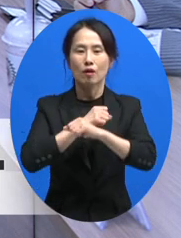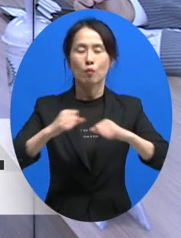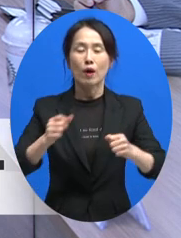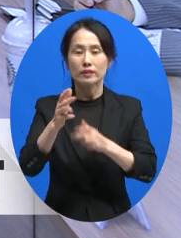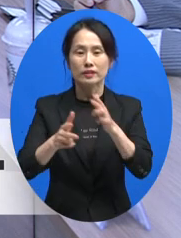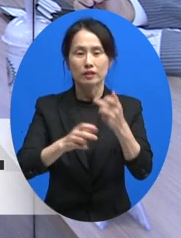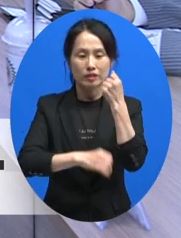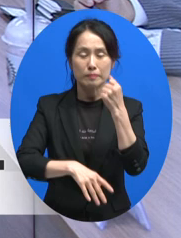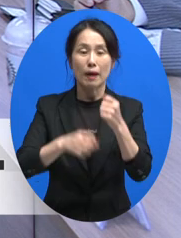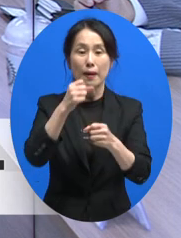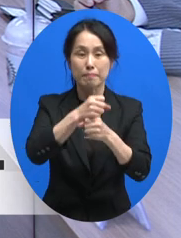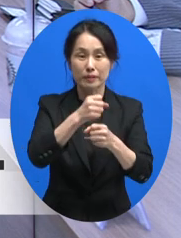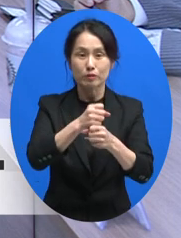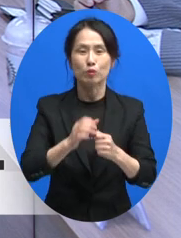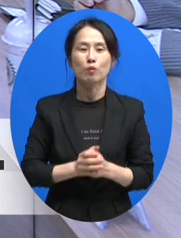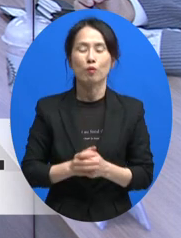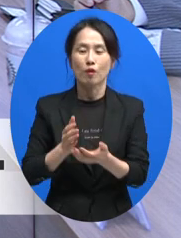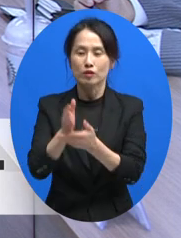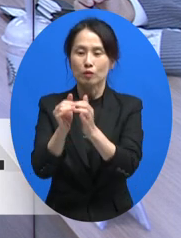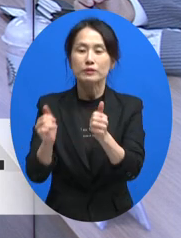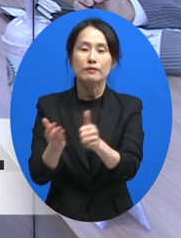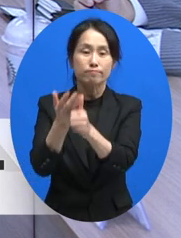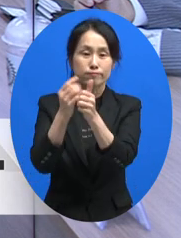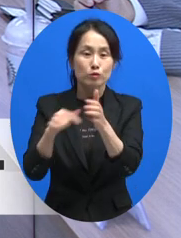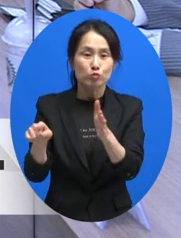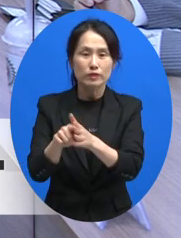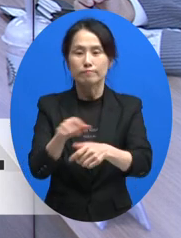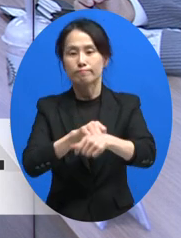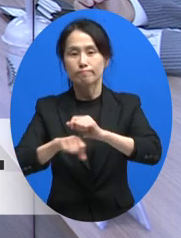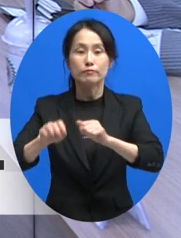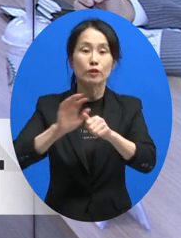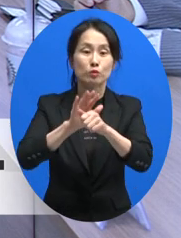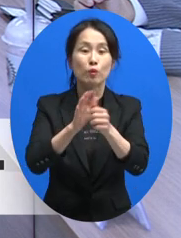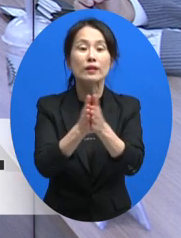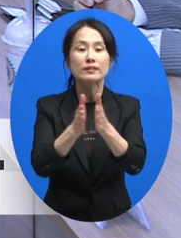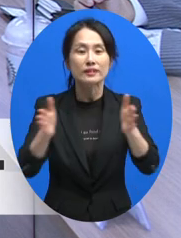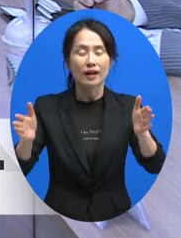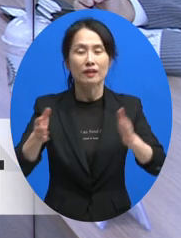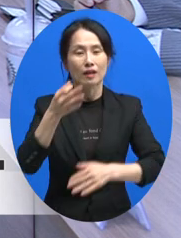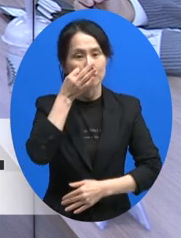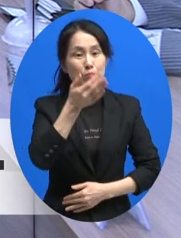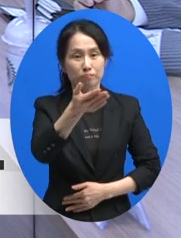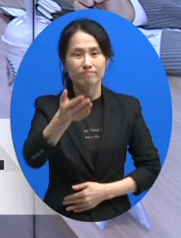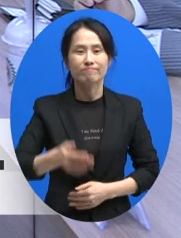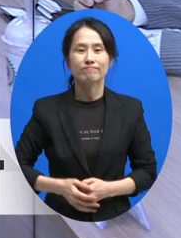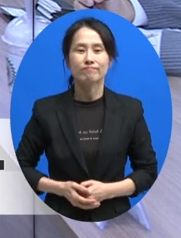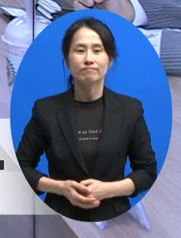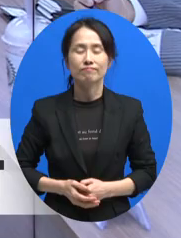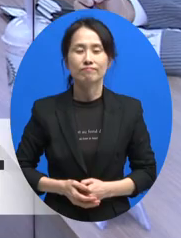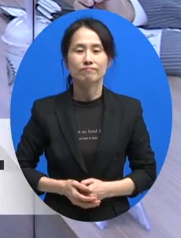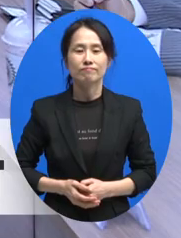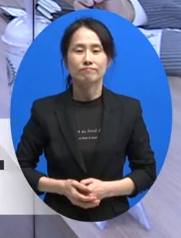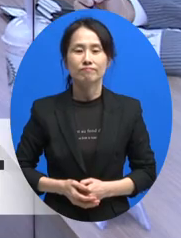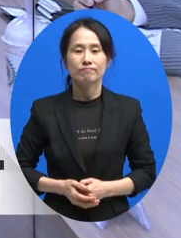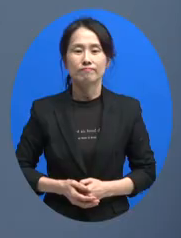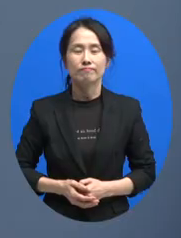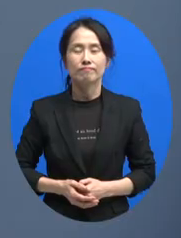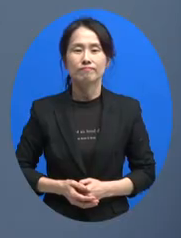경기도가 확장실 산업의 기반을 구축하고 전문 인력을 양성하기 위해 팔을 걷어붙였습니다. 현장 취재했습니다.